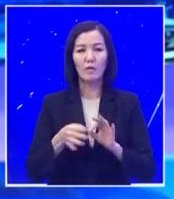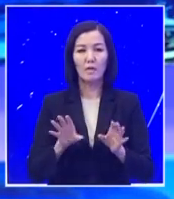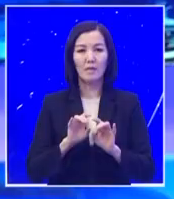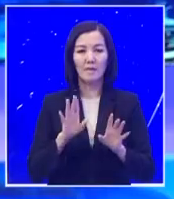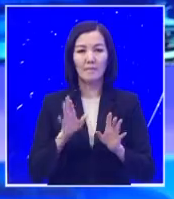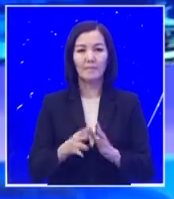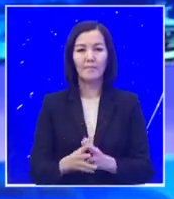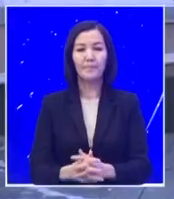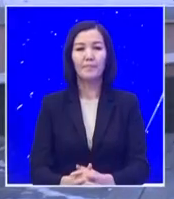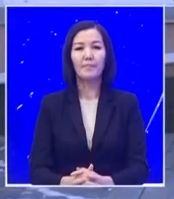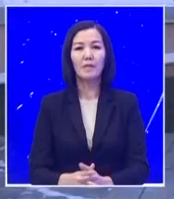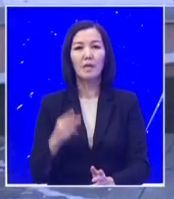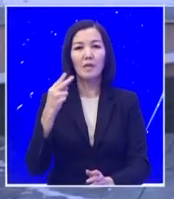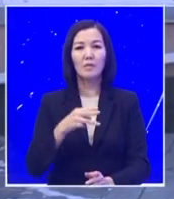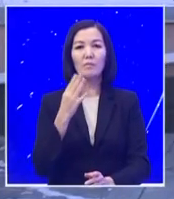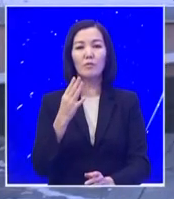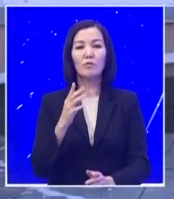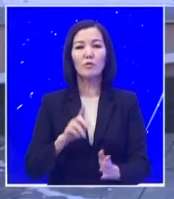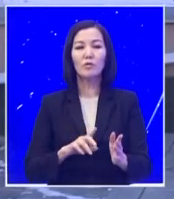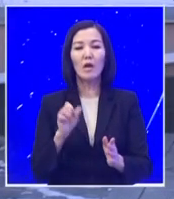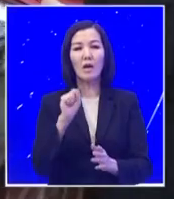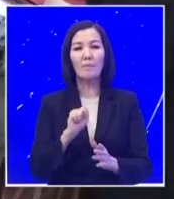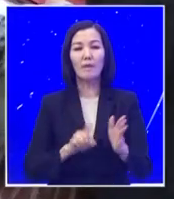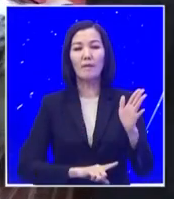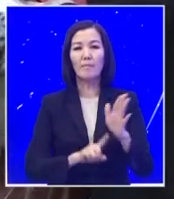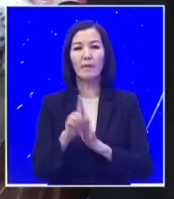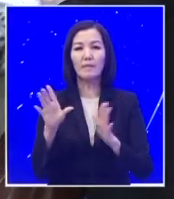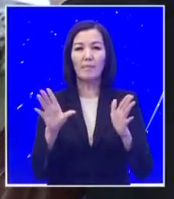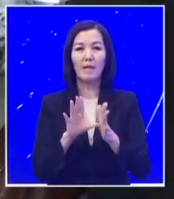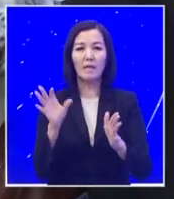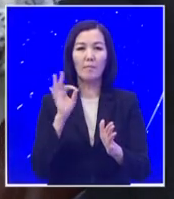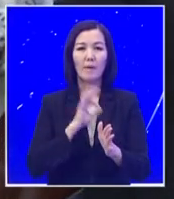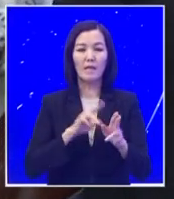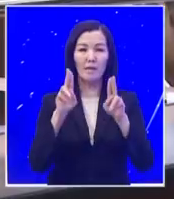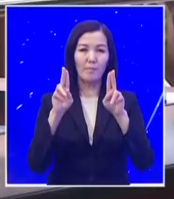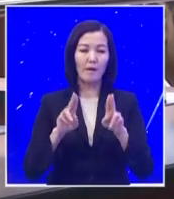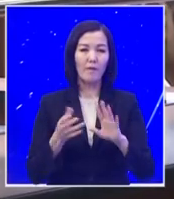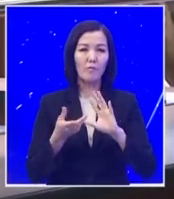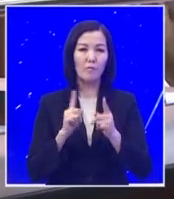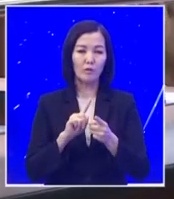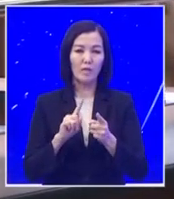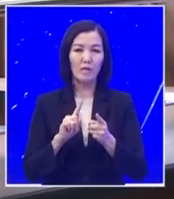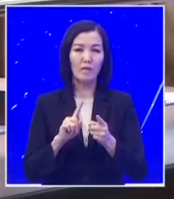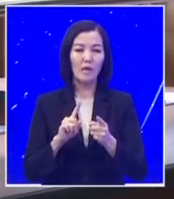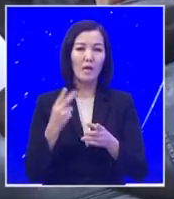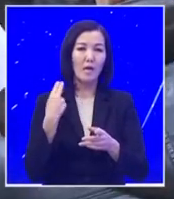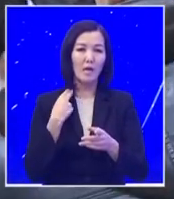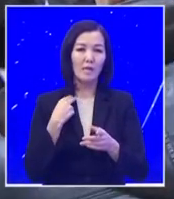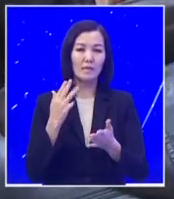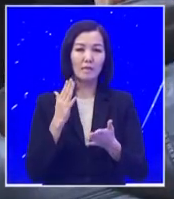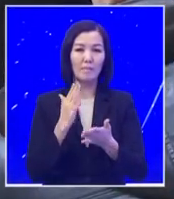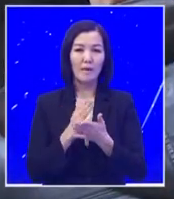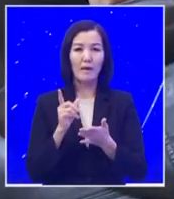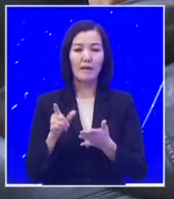толықтырсын. 24 ақпаннан бастап елімізде электр энергиясын пайдалану ережелері өзгерді. Енді борышкерлер жөн жосықсыз